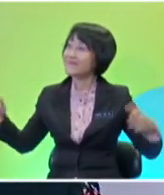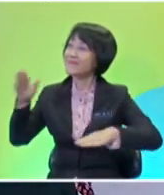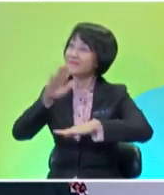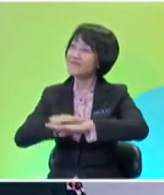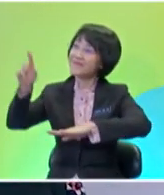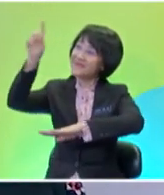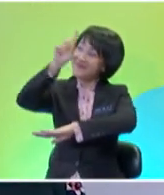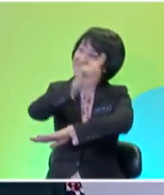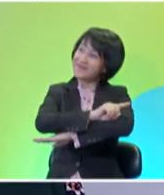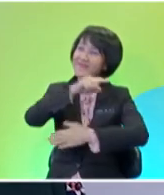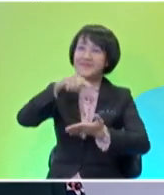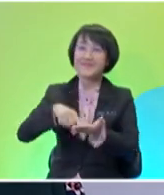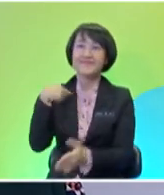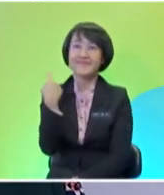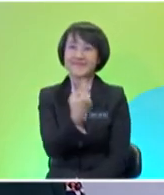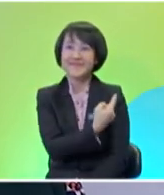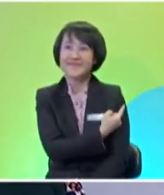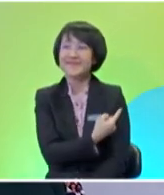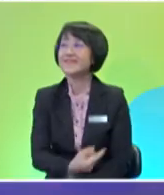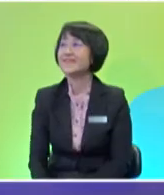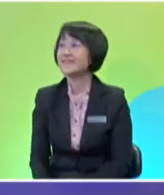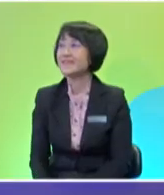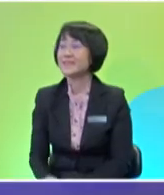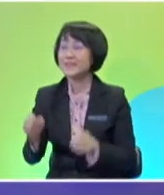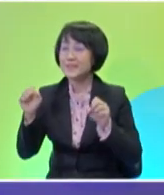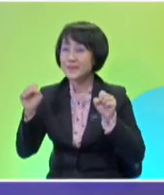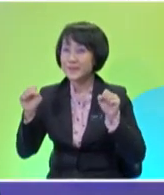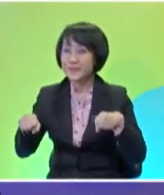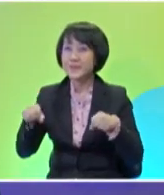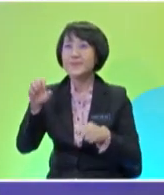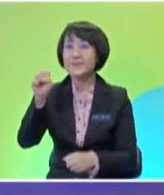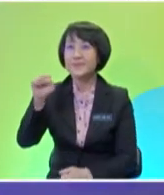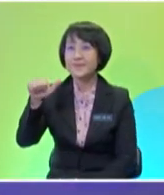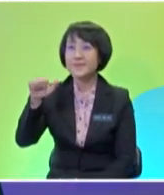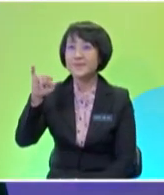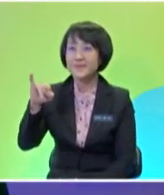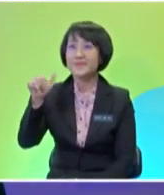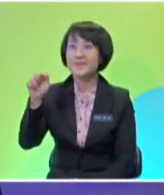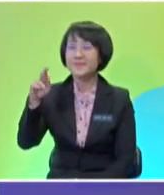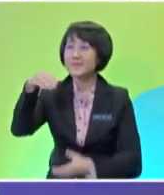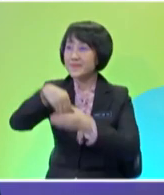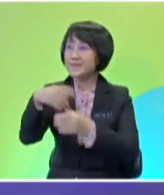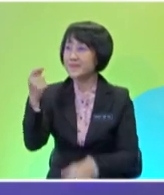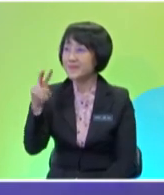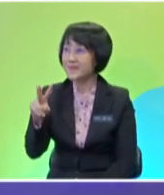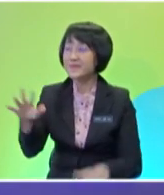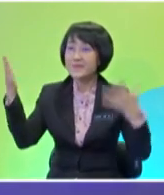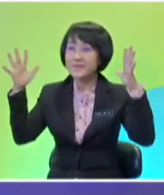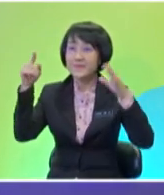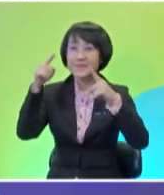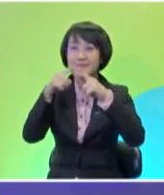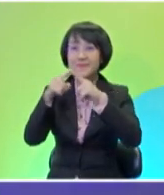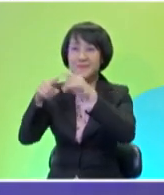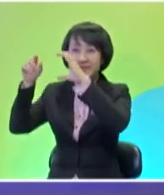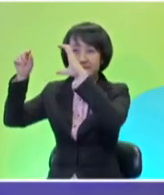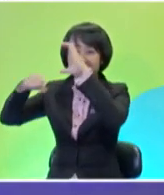hari ini kita sendiri boleh berziaran dalam TV kan jadi kita bagi tepukan kepada juru kamera kita